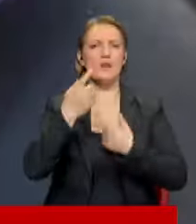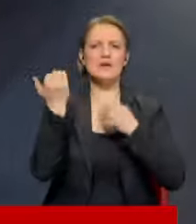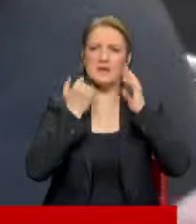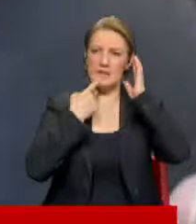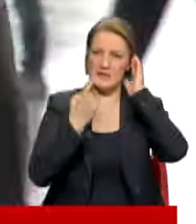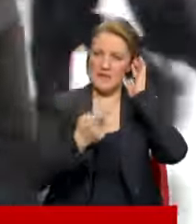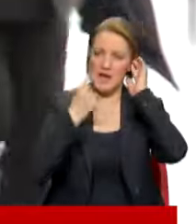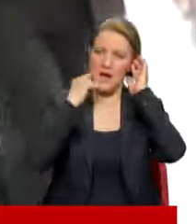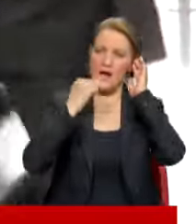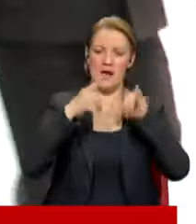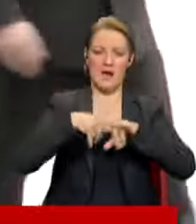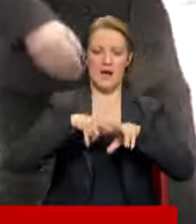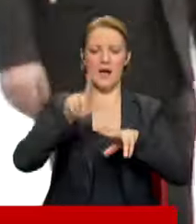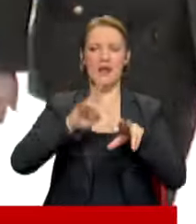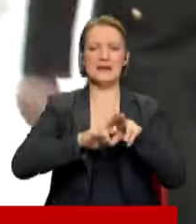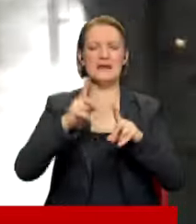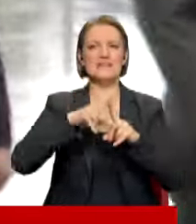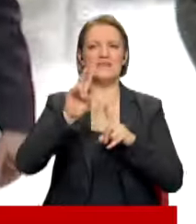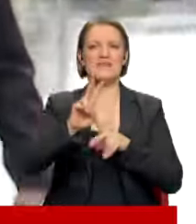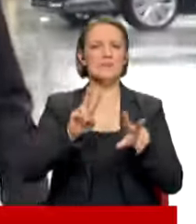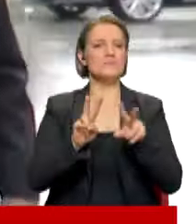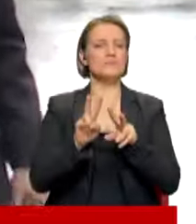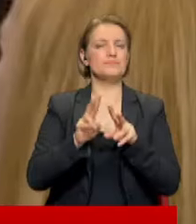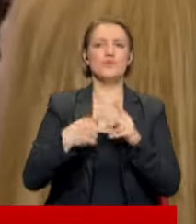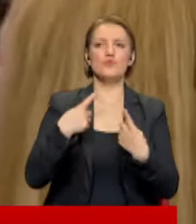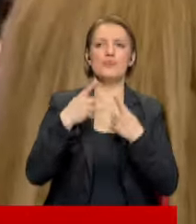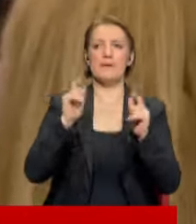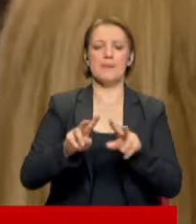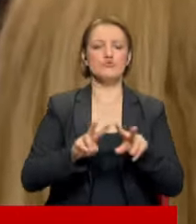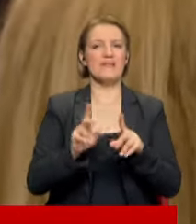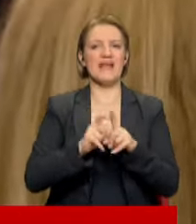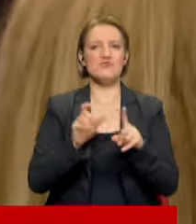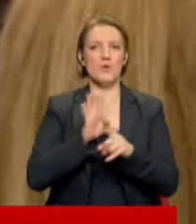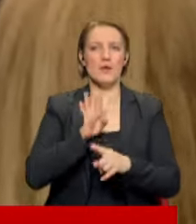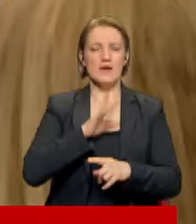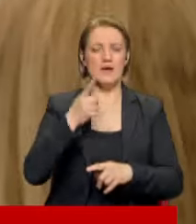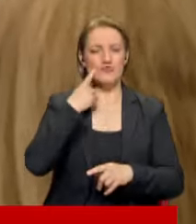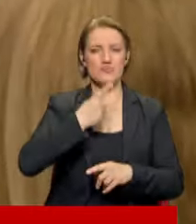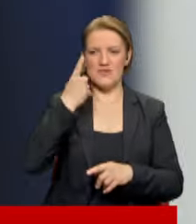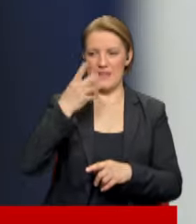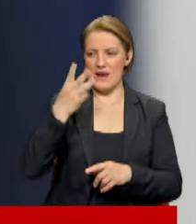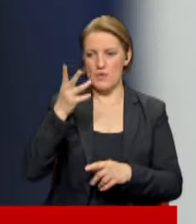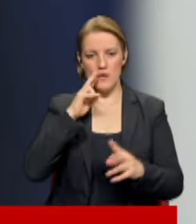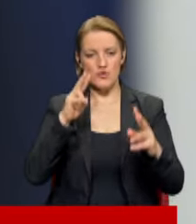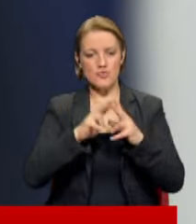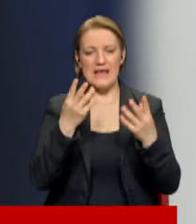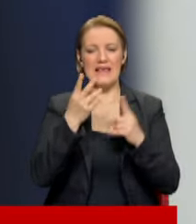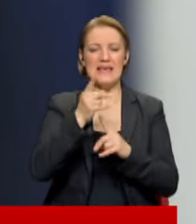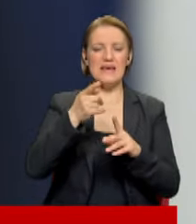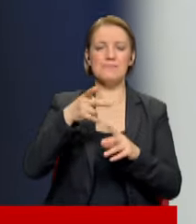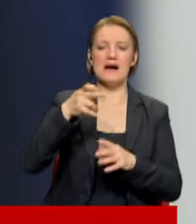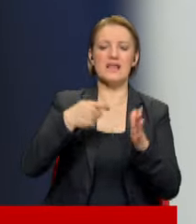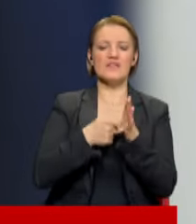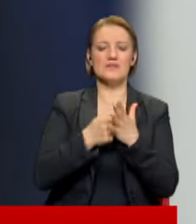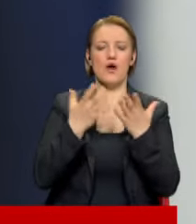yalanladı halk TV'ye konuşan iyi Parti Genel Başkanı müsavat Dervişoğlu akşener'in Erdoğan'la yaptığı görüşmenin iyi Parti adına